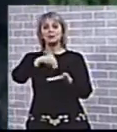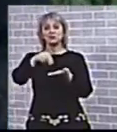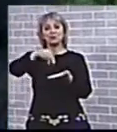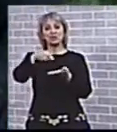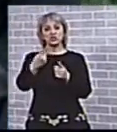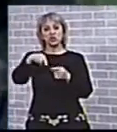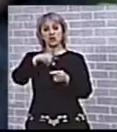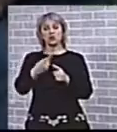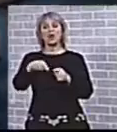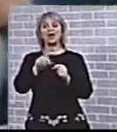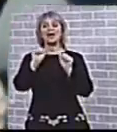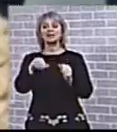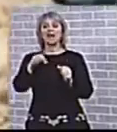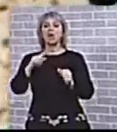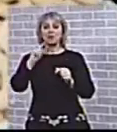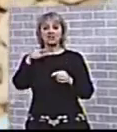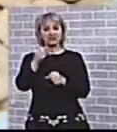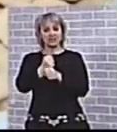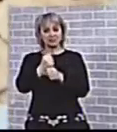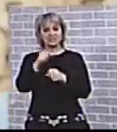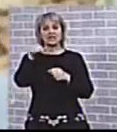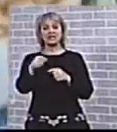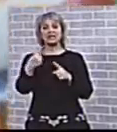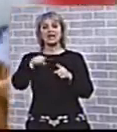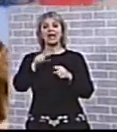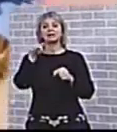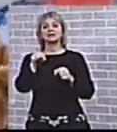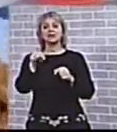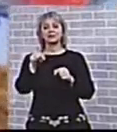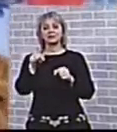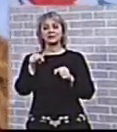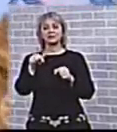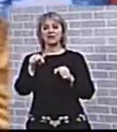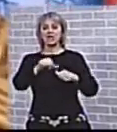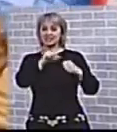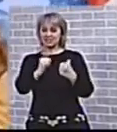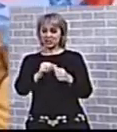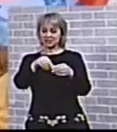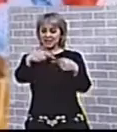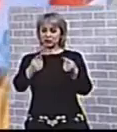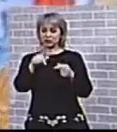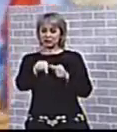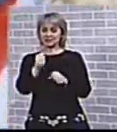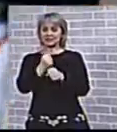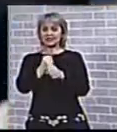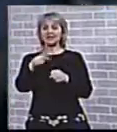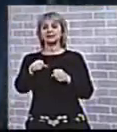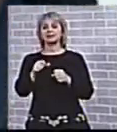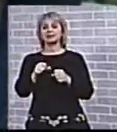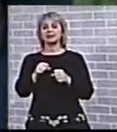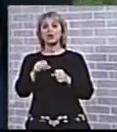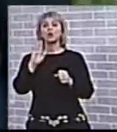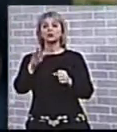печенье, вот это с марципаном мы делали. Вот. Это вот сердечки. Ну как,